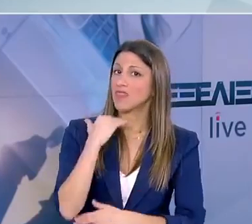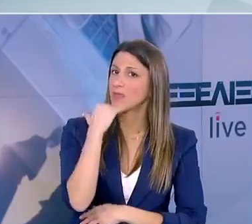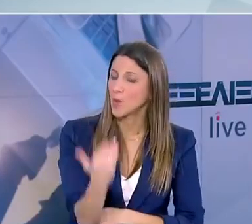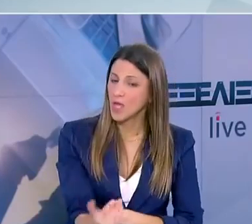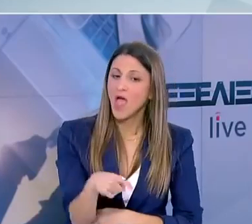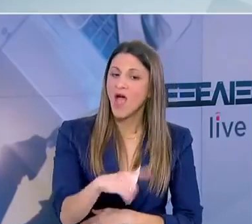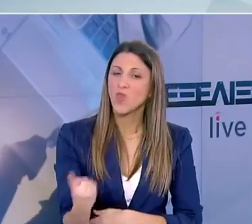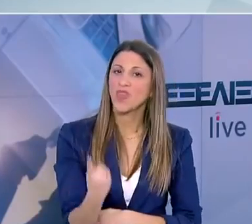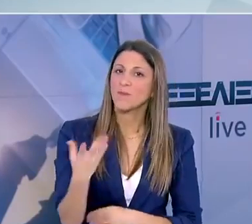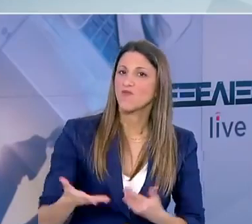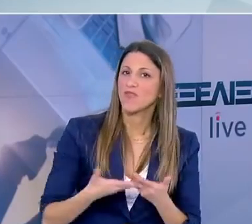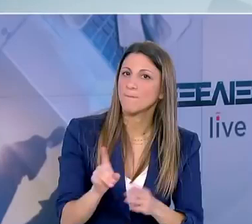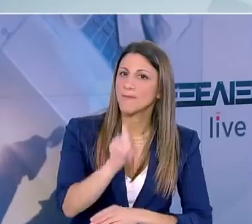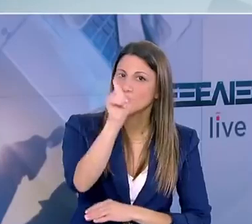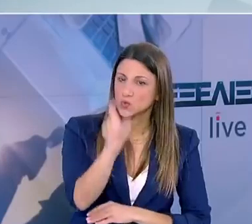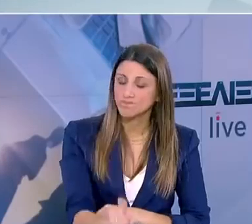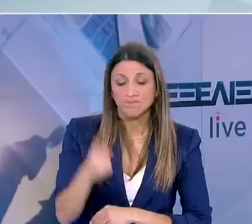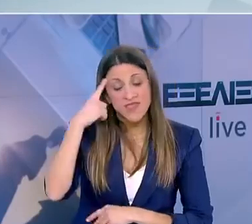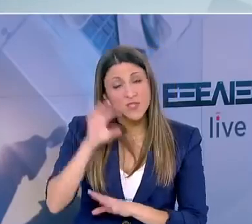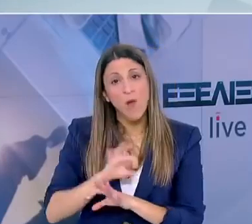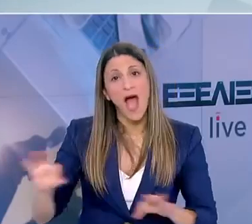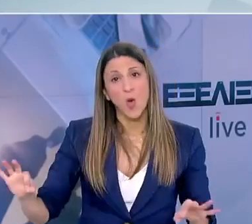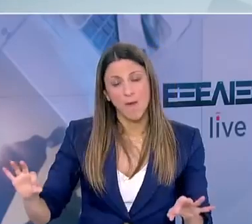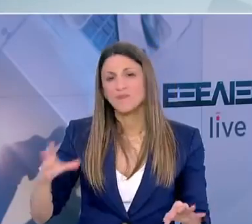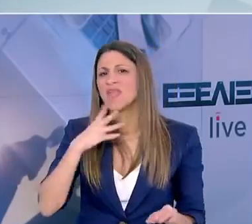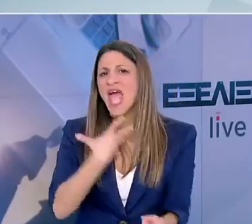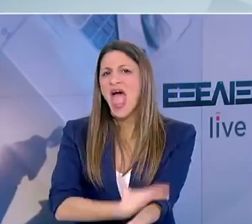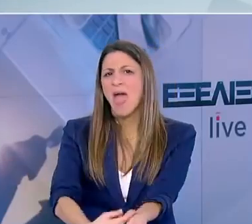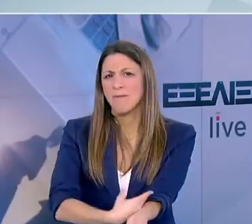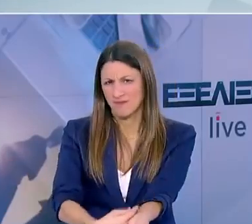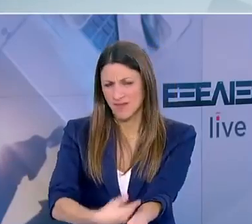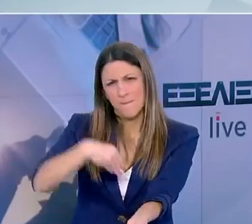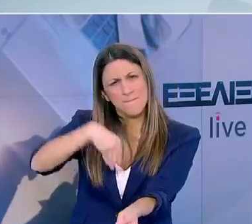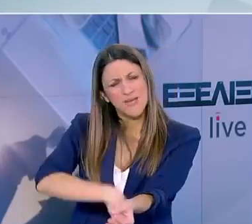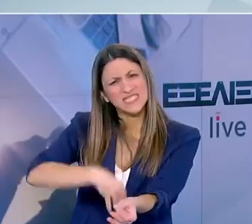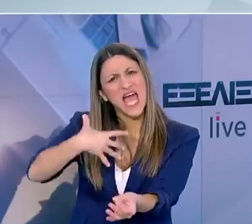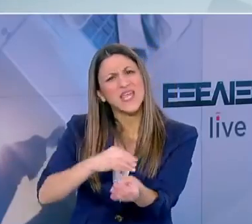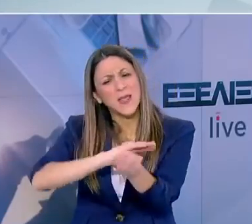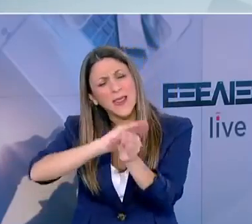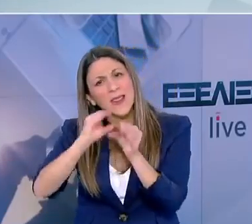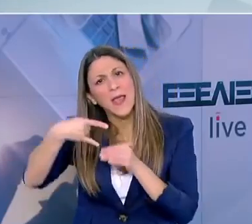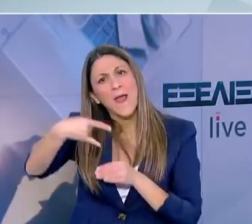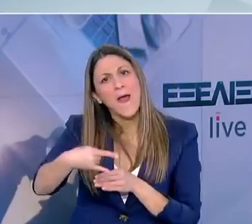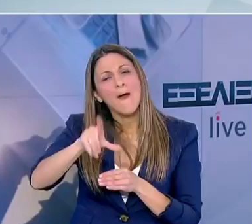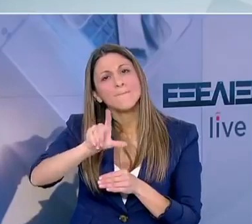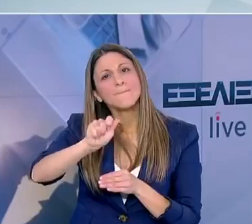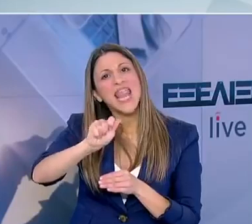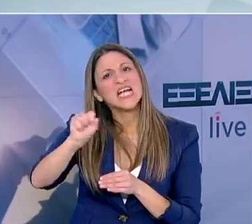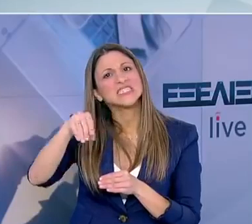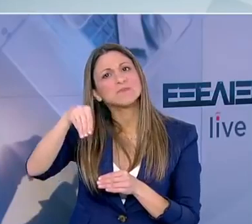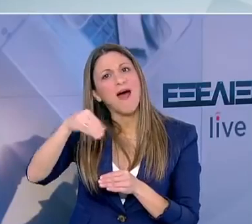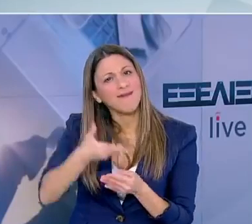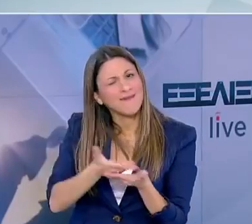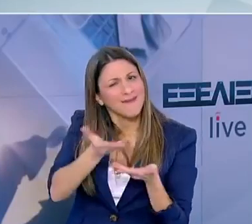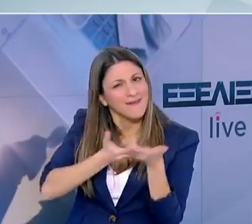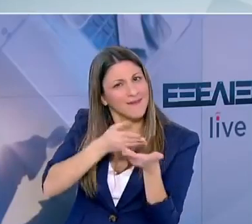αυτό τον ιό. Ο ορός πλάσματος από άνθρωπο που έχει αναρρώσει γίνεται με συγκεκριμένα επιστημονικά κριτήρια.